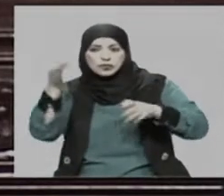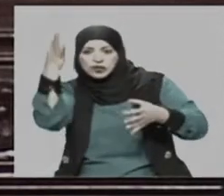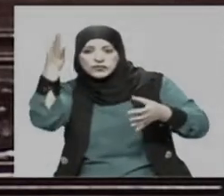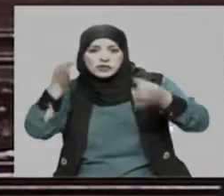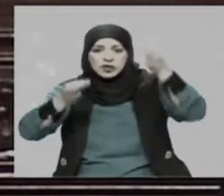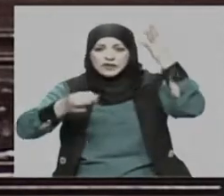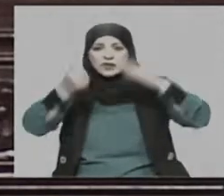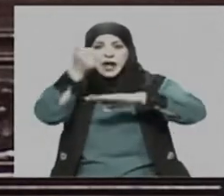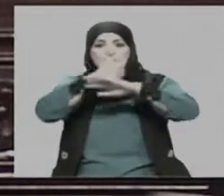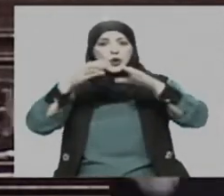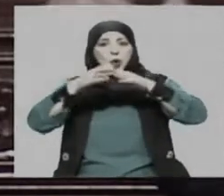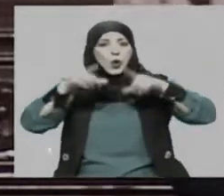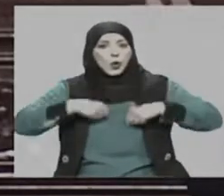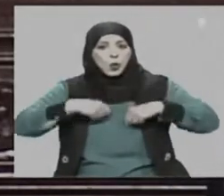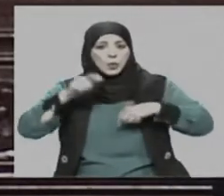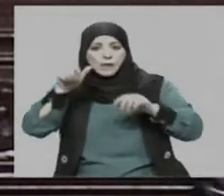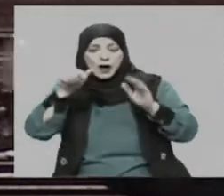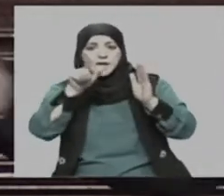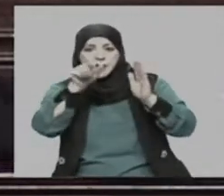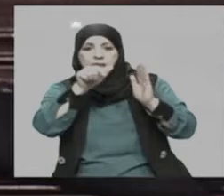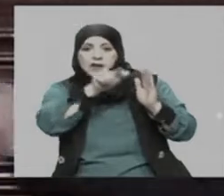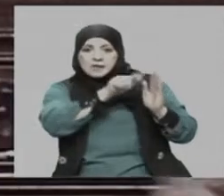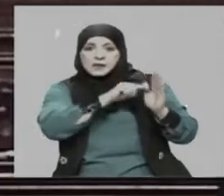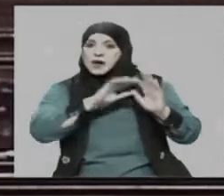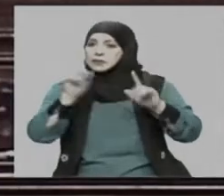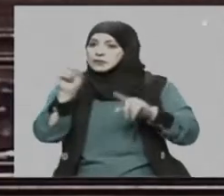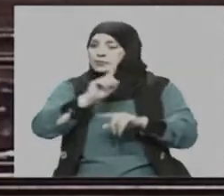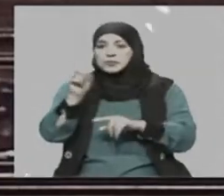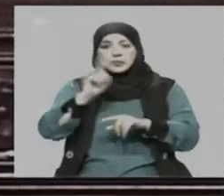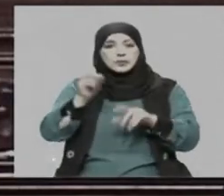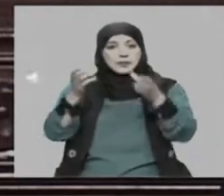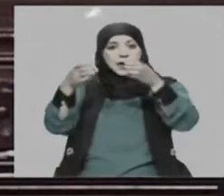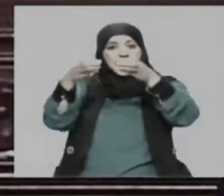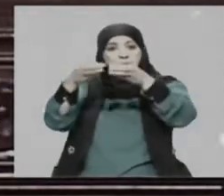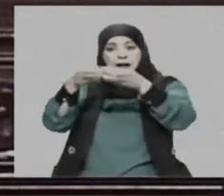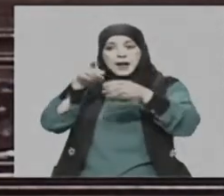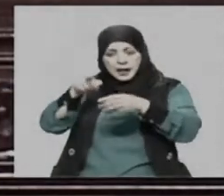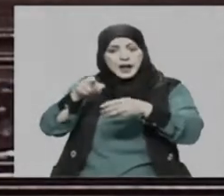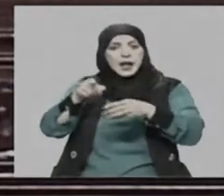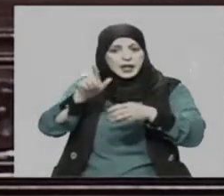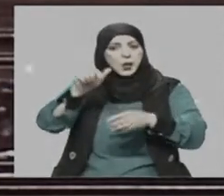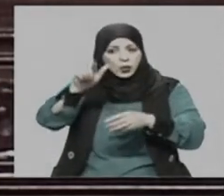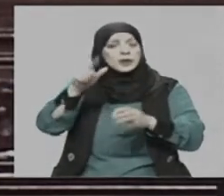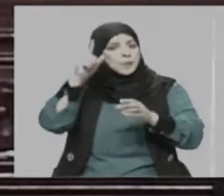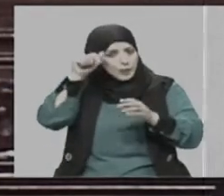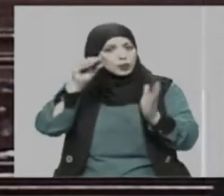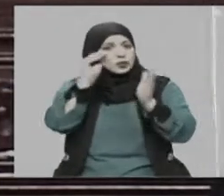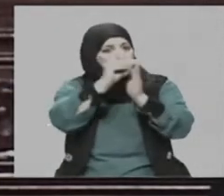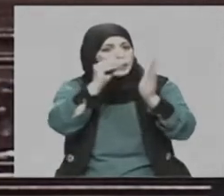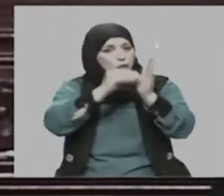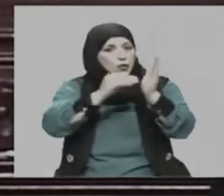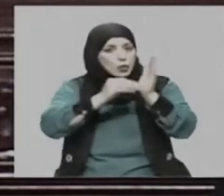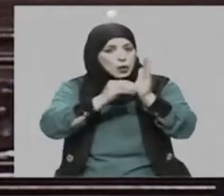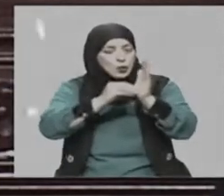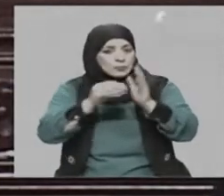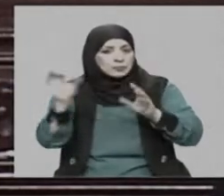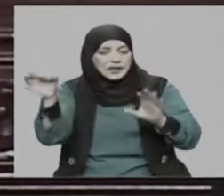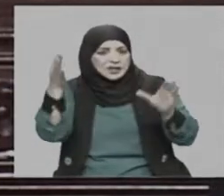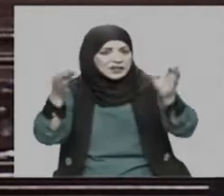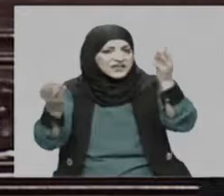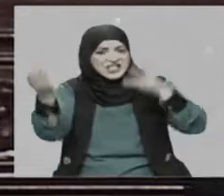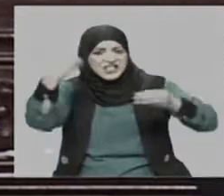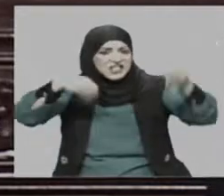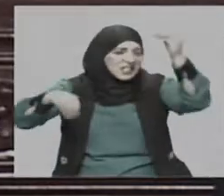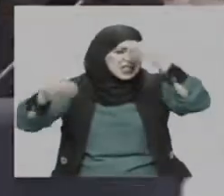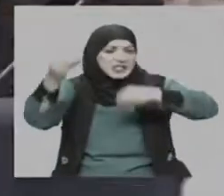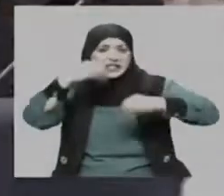اكتشفت؟ كله موجود عند المؤسسة عند الهيئة، شنو الاكتشاف الرهيب هذا اللي نسمعه فيه؟